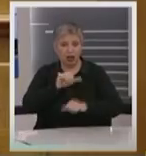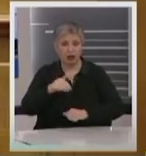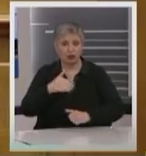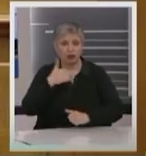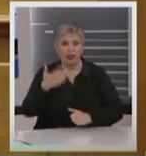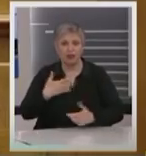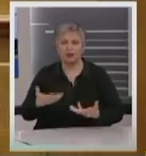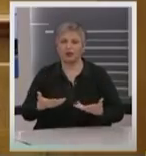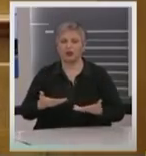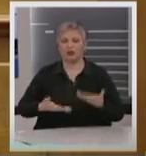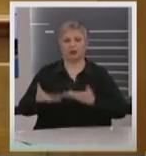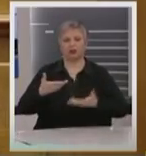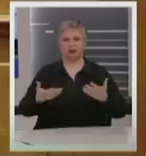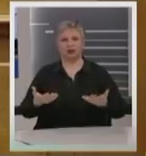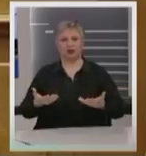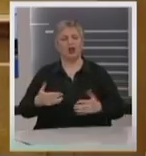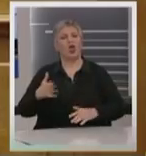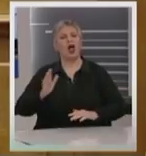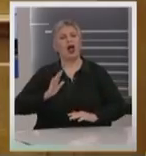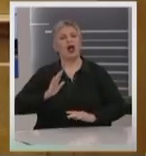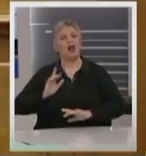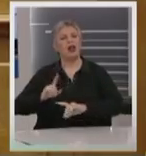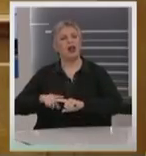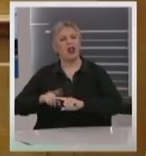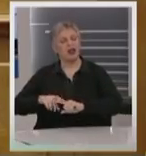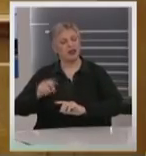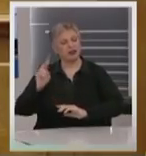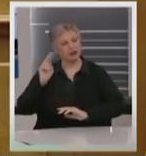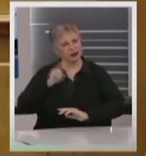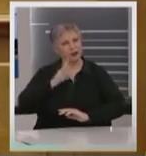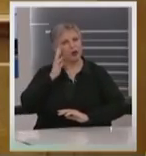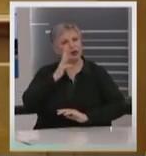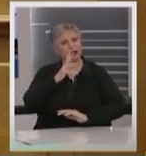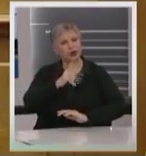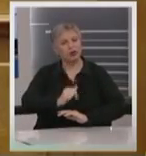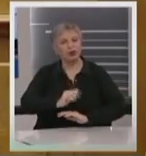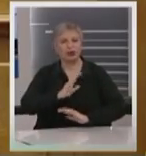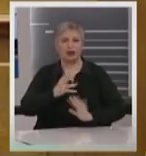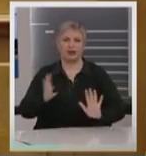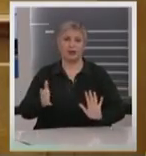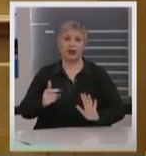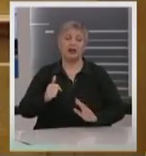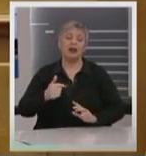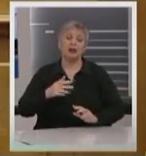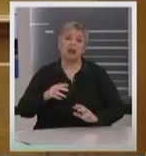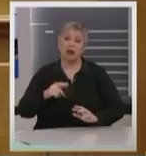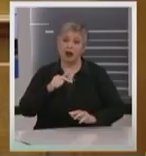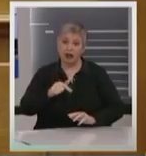σας γνωρίζουν πια καλά. Όσο παραμένετε στην εξουσία, καλύτερες μέρες για την πατρίδα μας δεν θα έρθουν.